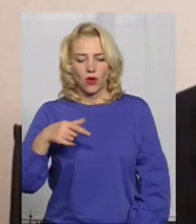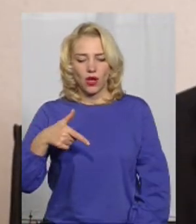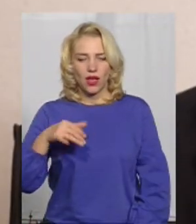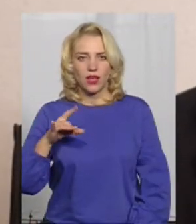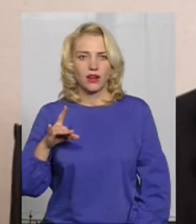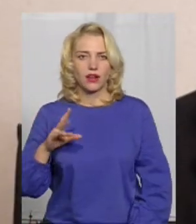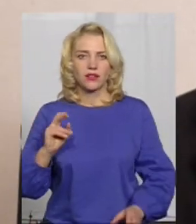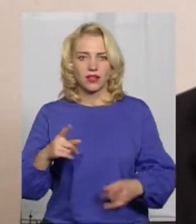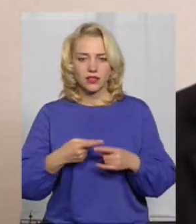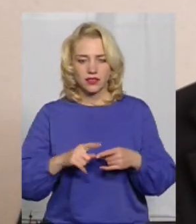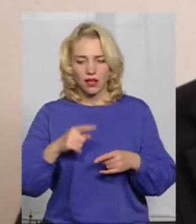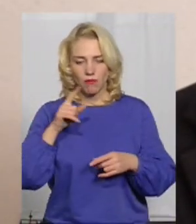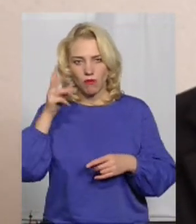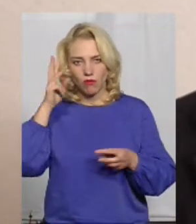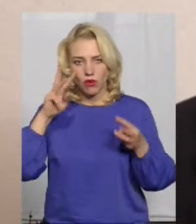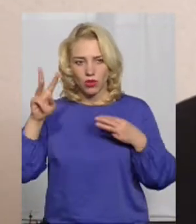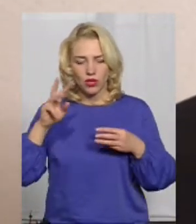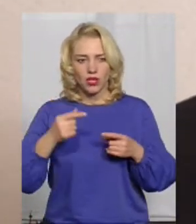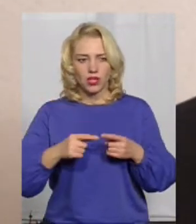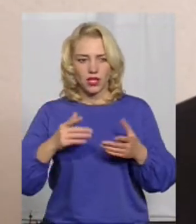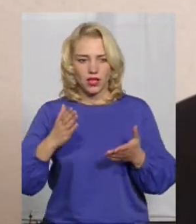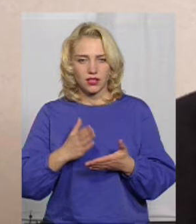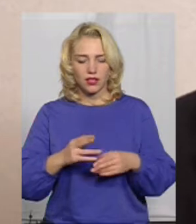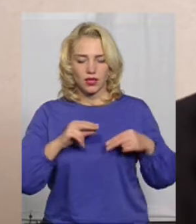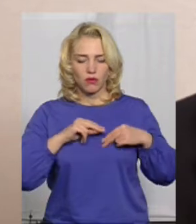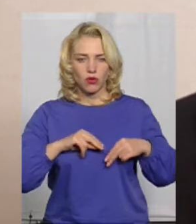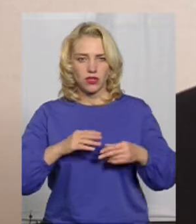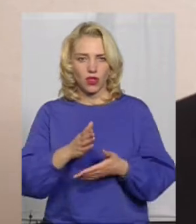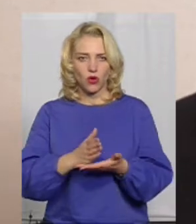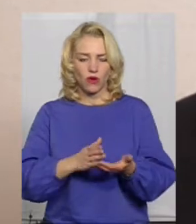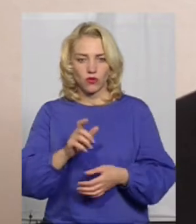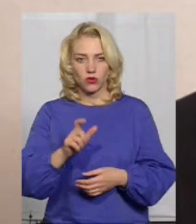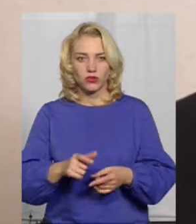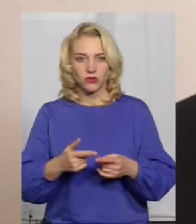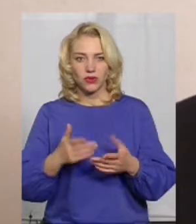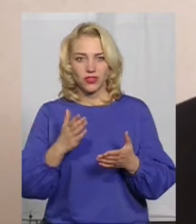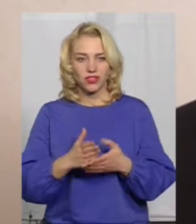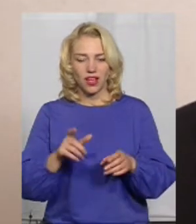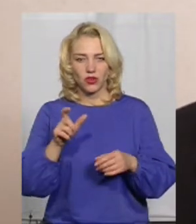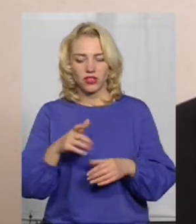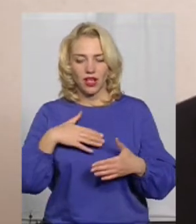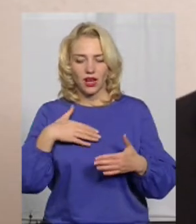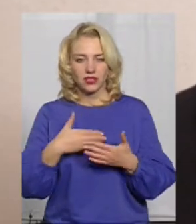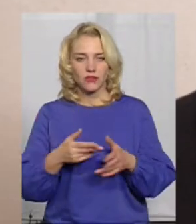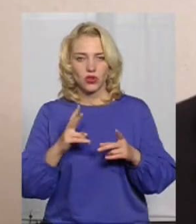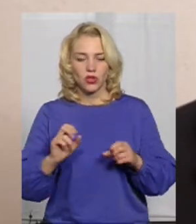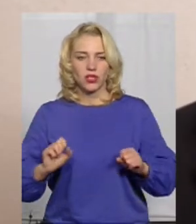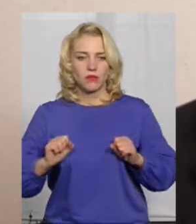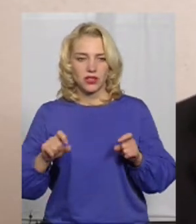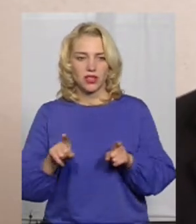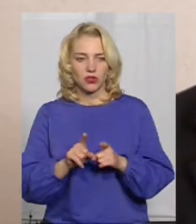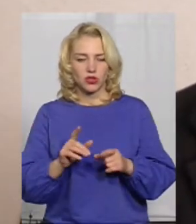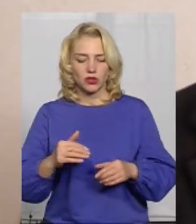сьогодні модно і популярно. Я є посадовою особою, є людиною активною, яка намагається так само бути